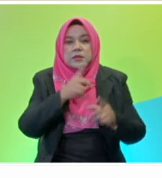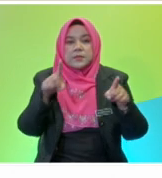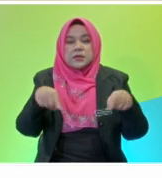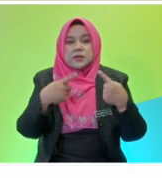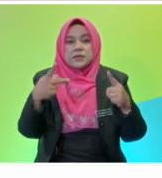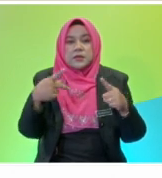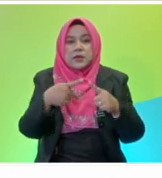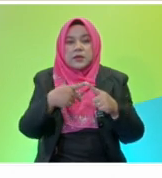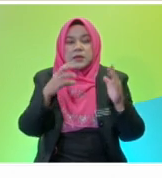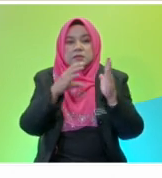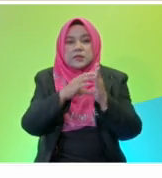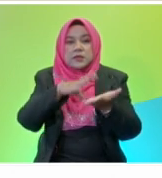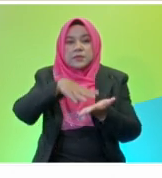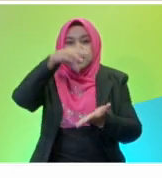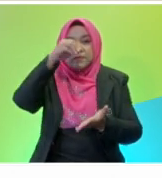pembelajaran